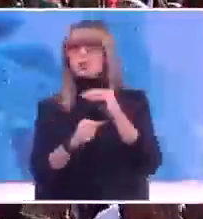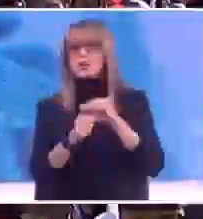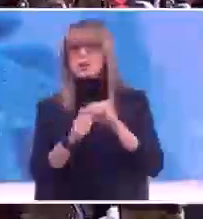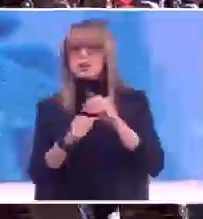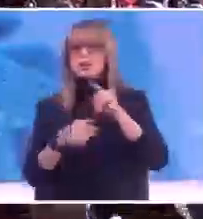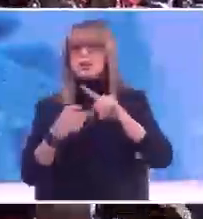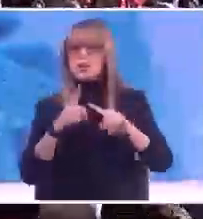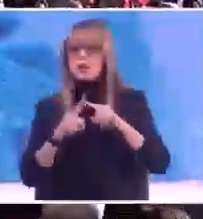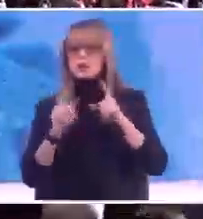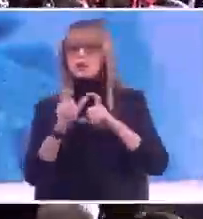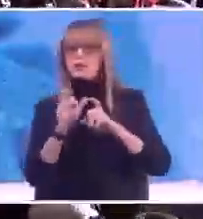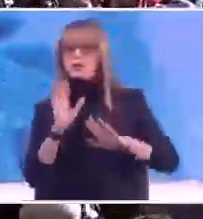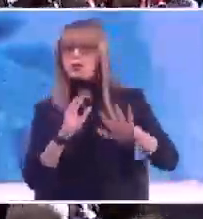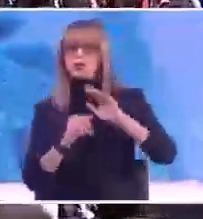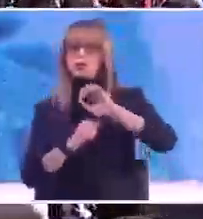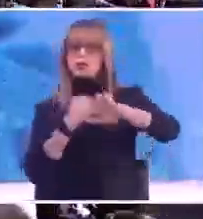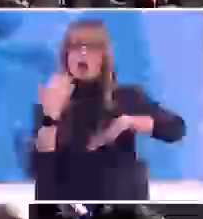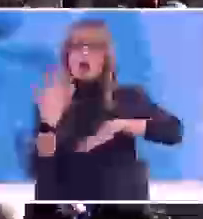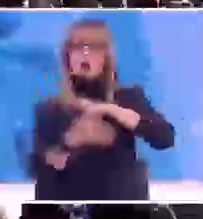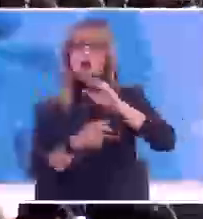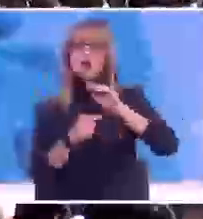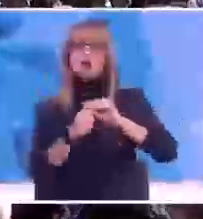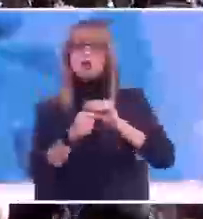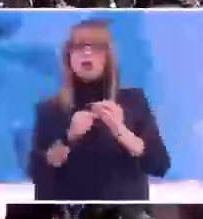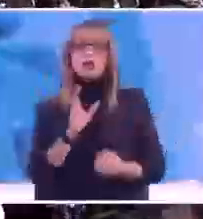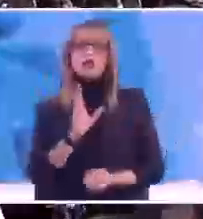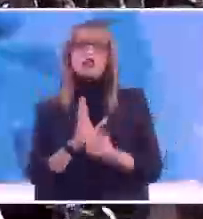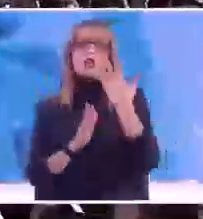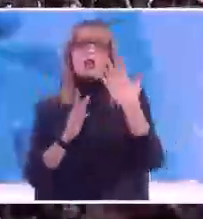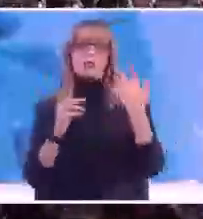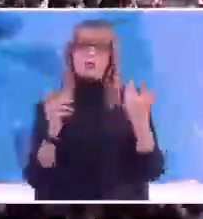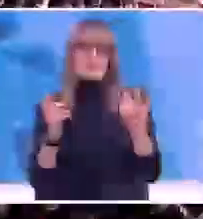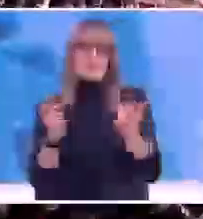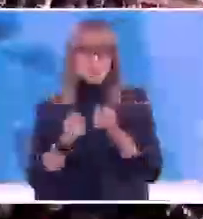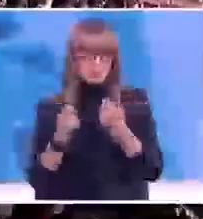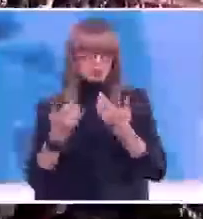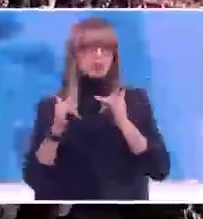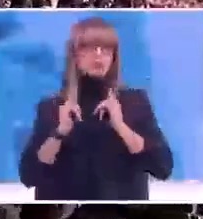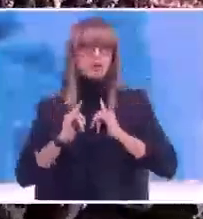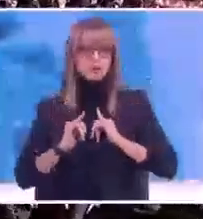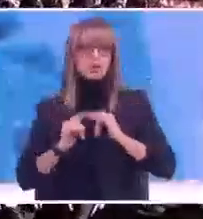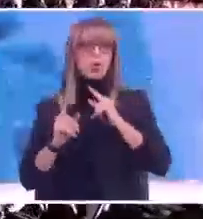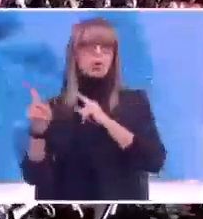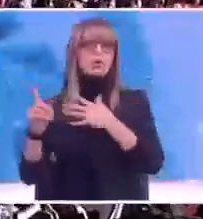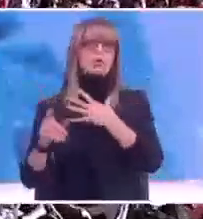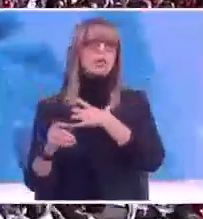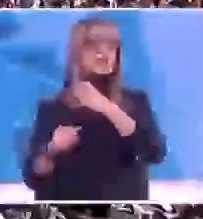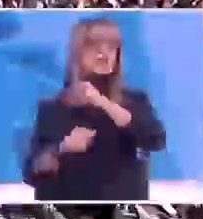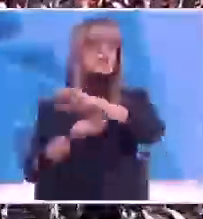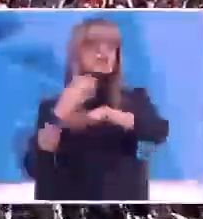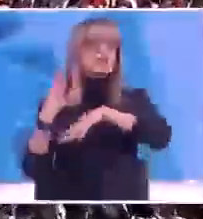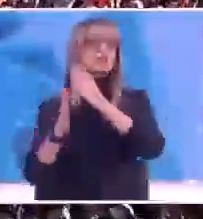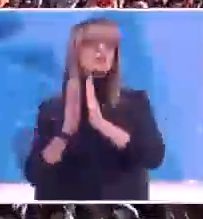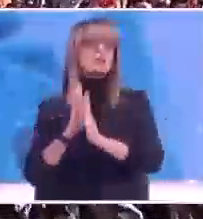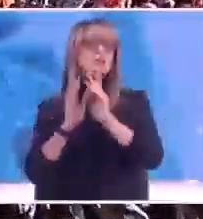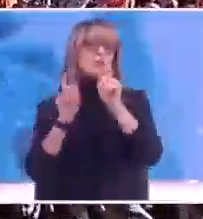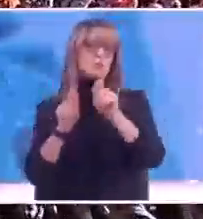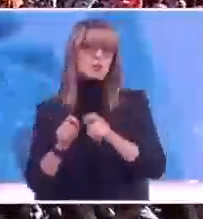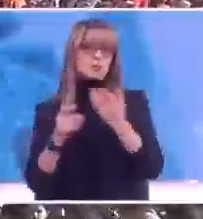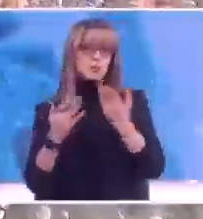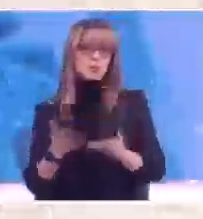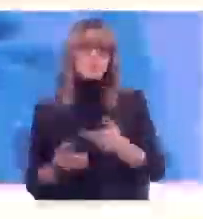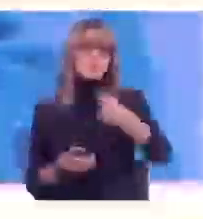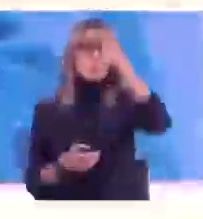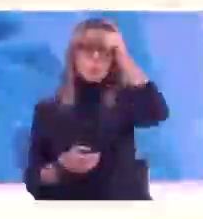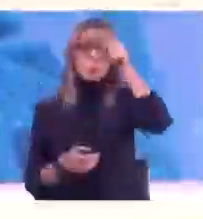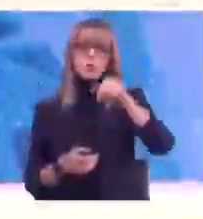siyasi ve sosyal kaos ikliminden çıkarmakla gurur duyuyoruz. Bunlar kendi kaoslarını oluşturmaya çalışıyor.